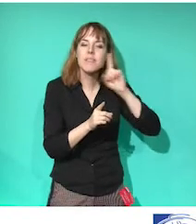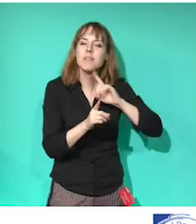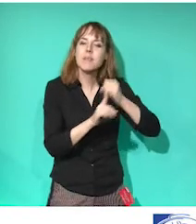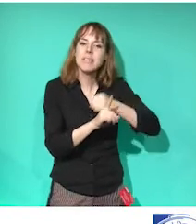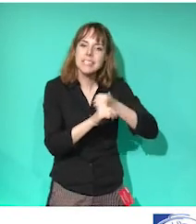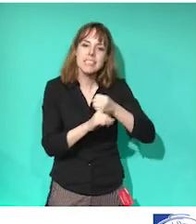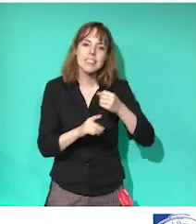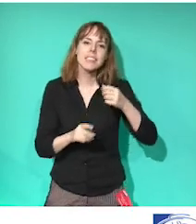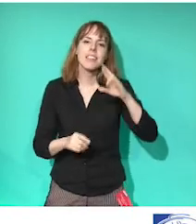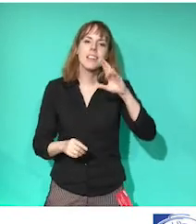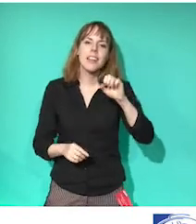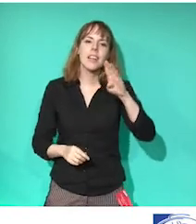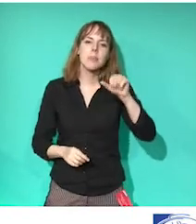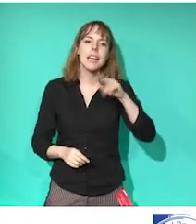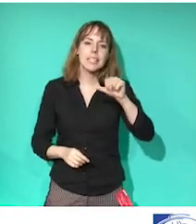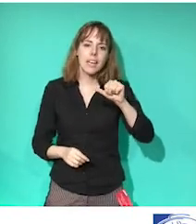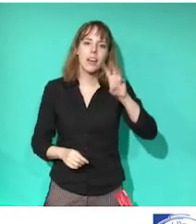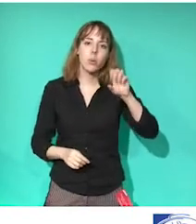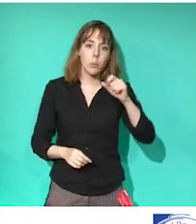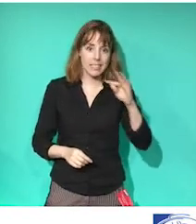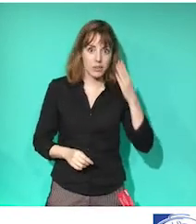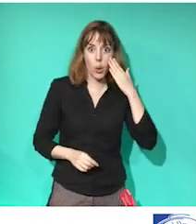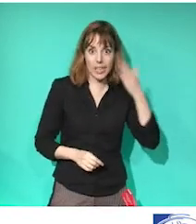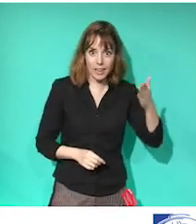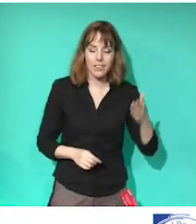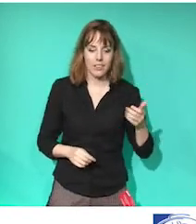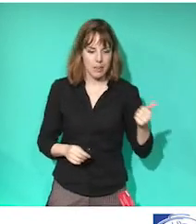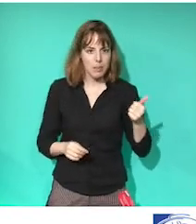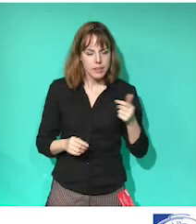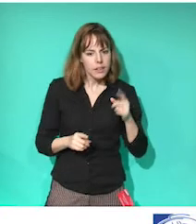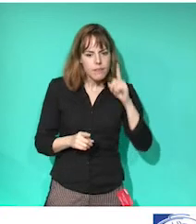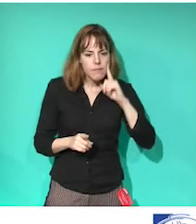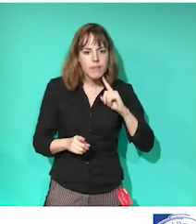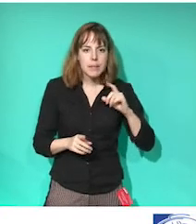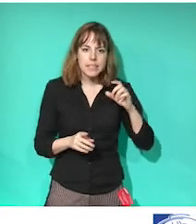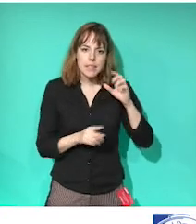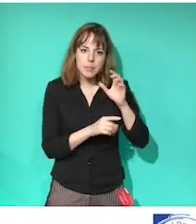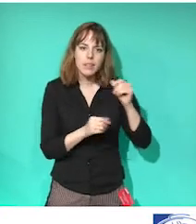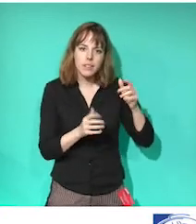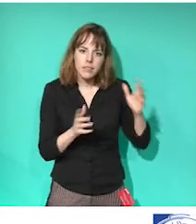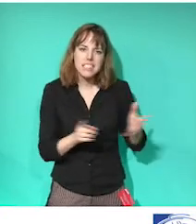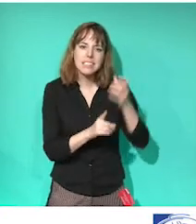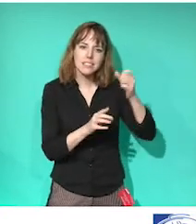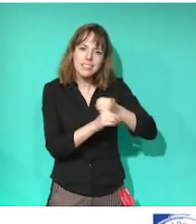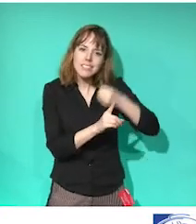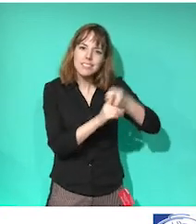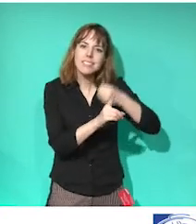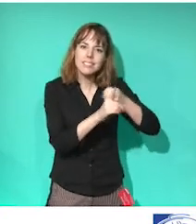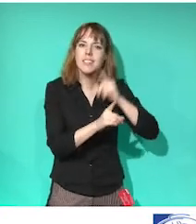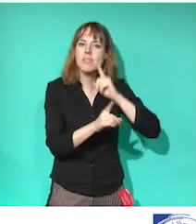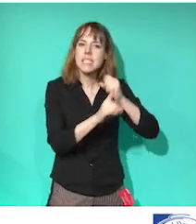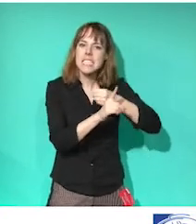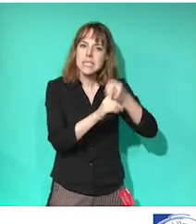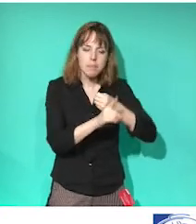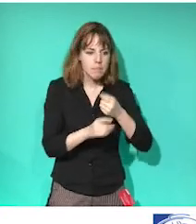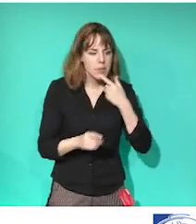la connaissez peut-être, qui dit « Je n'ai jamais réussi à définir exactement ce qu'est le féminisme. Tout ce que je sais, c'est que les